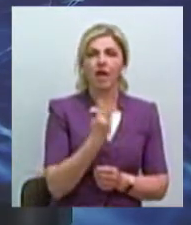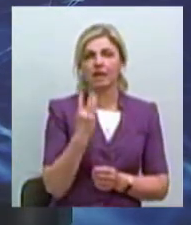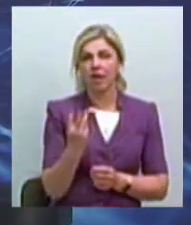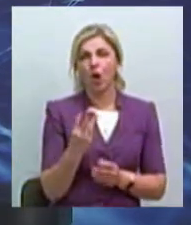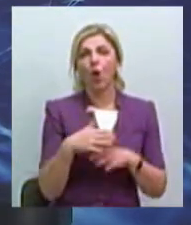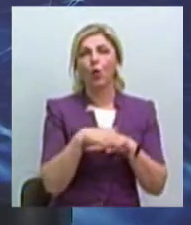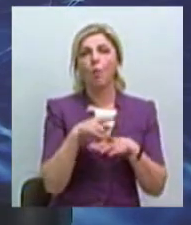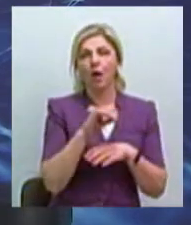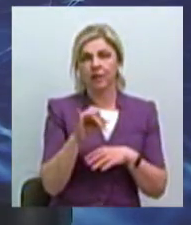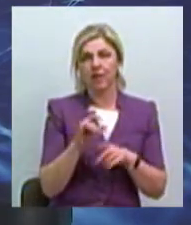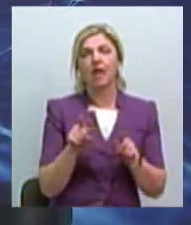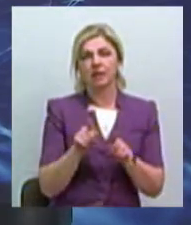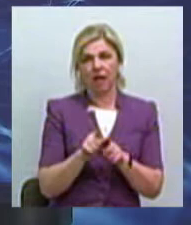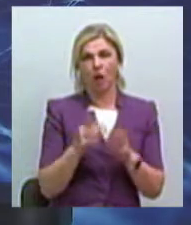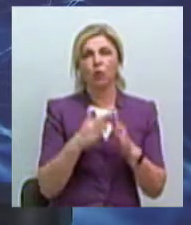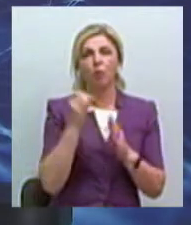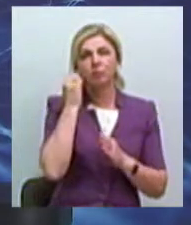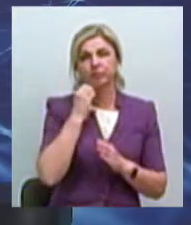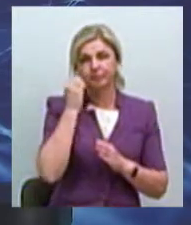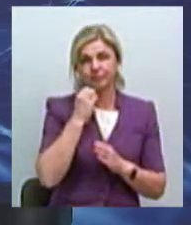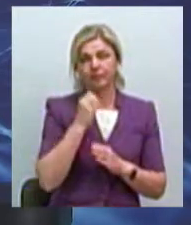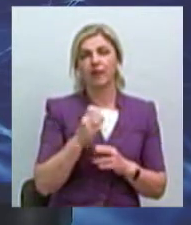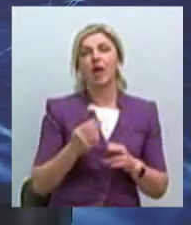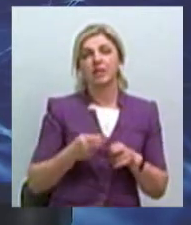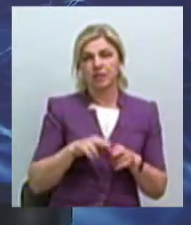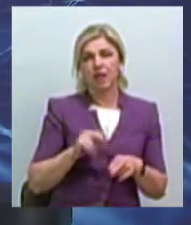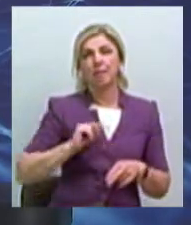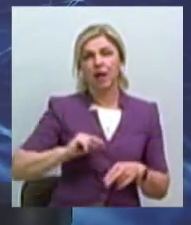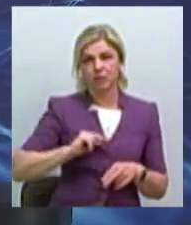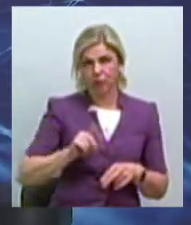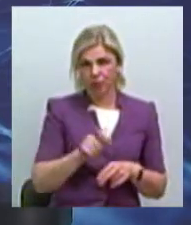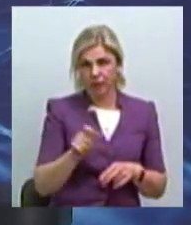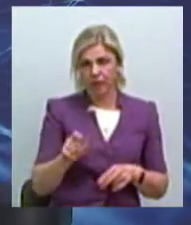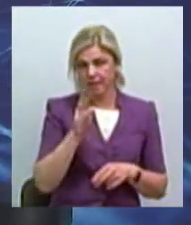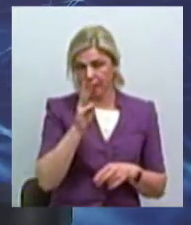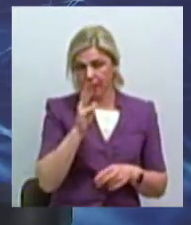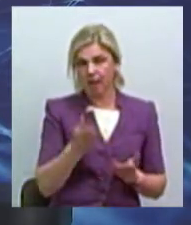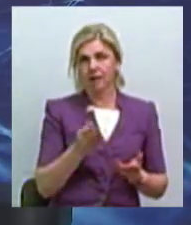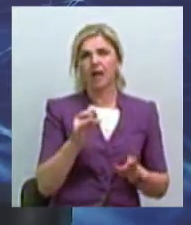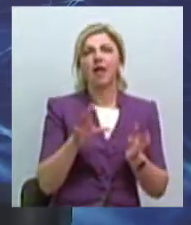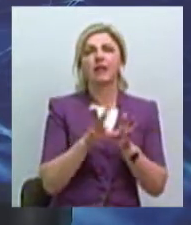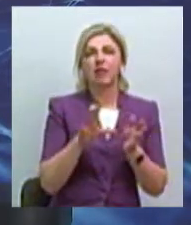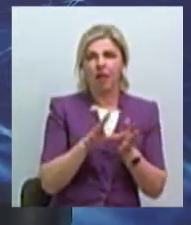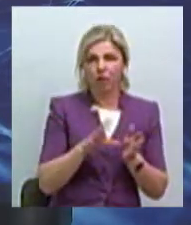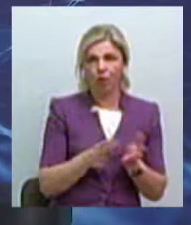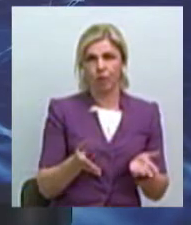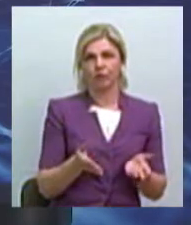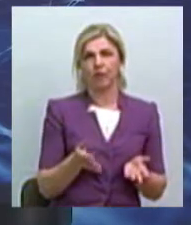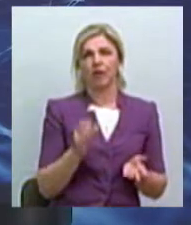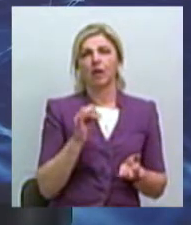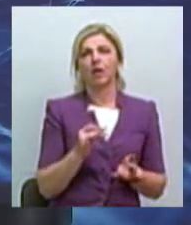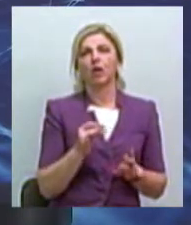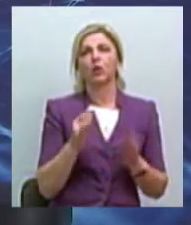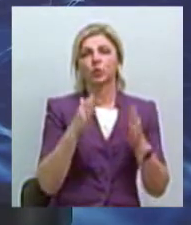громадами таких закладів, а як ми знаємо, це і працівники, персонал, зарплата, це енергоносії,